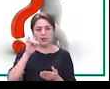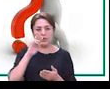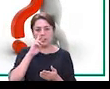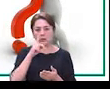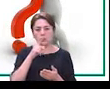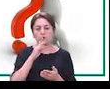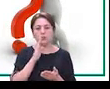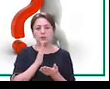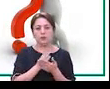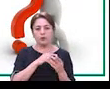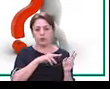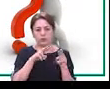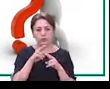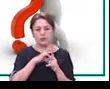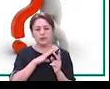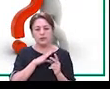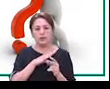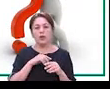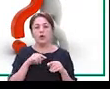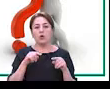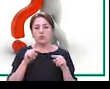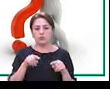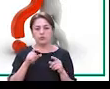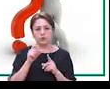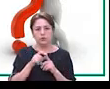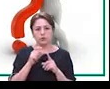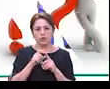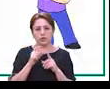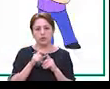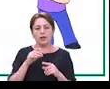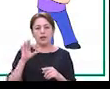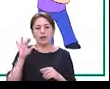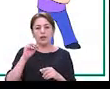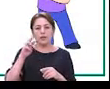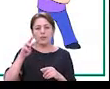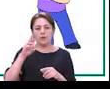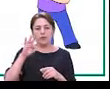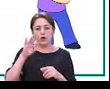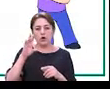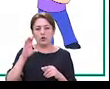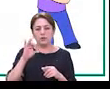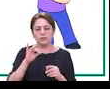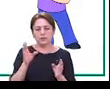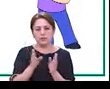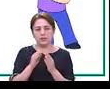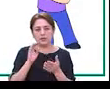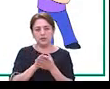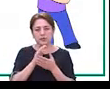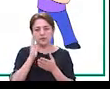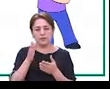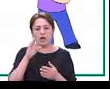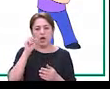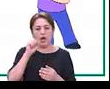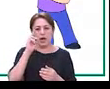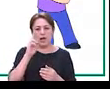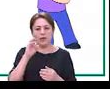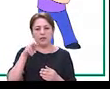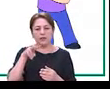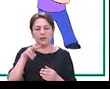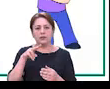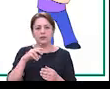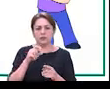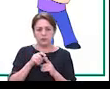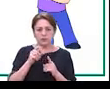xatolar kuzatilyapti. Demak, ushbu so'zlarning imlosi bilan tanishib oling. Aql so'zi